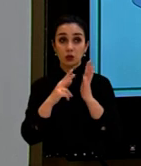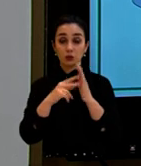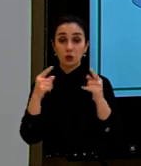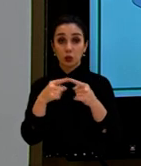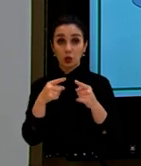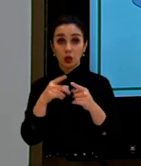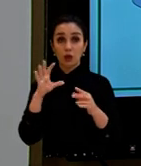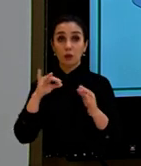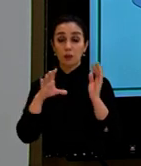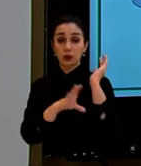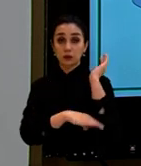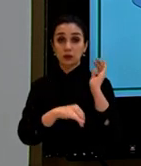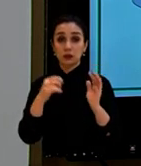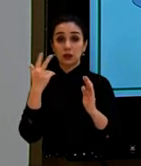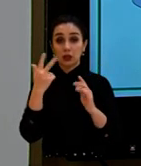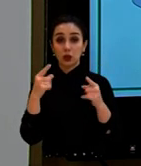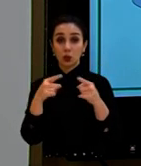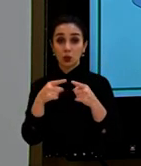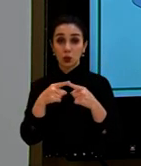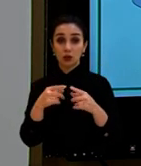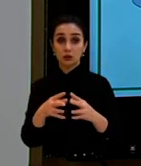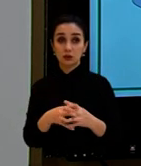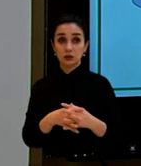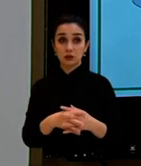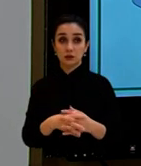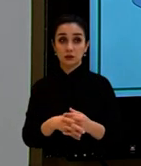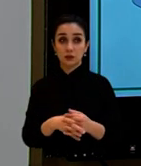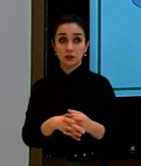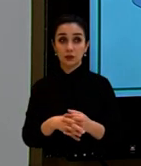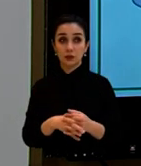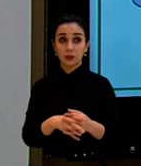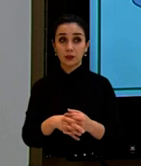8-угольник и последний треугольник.